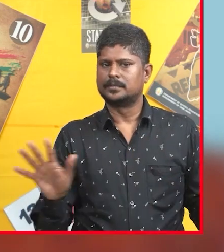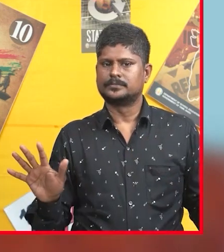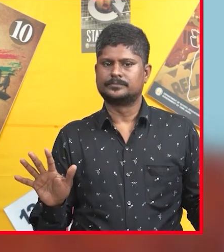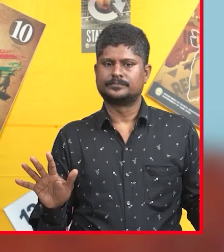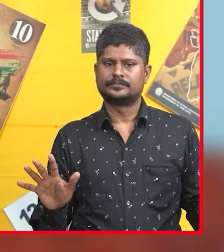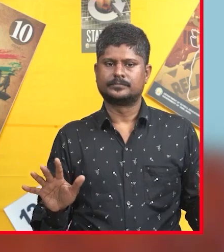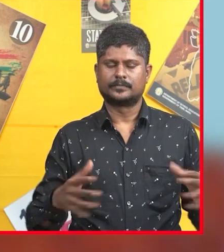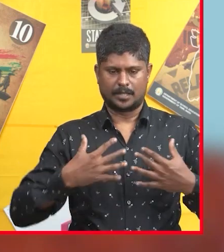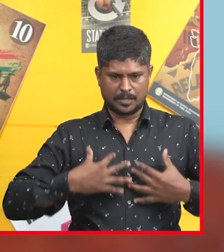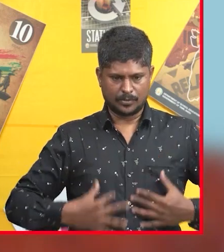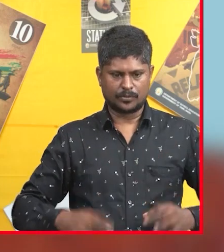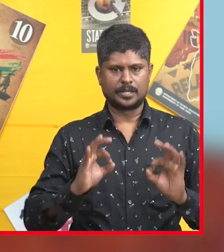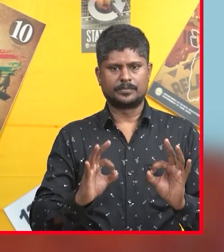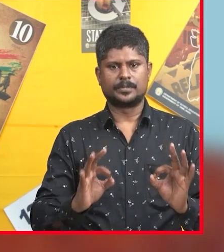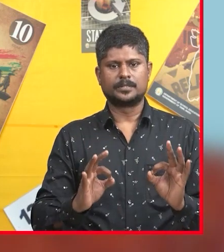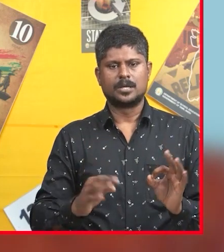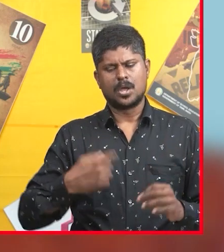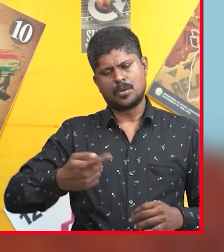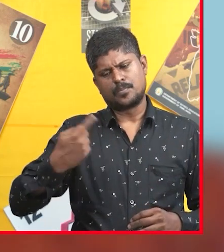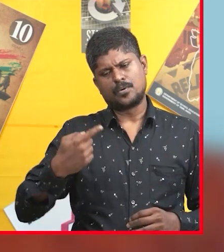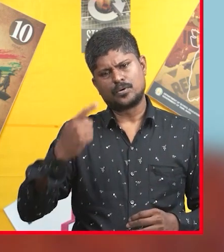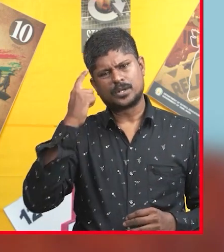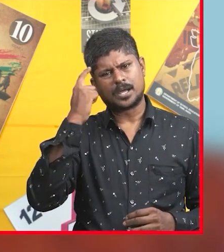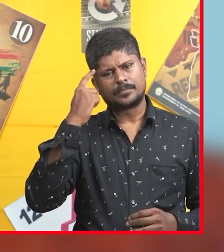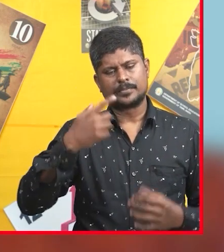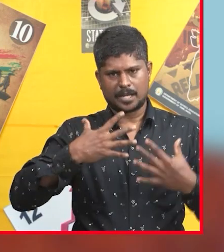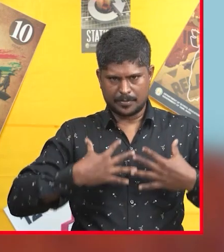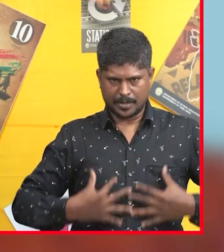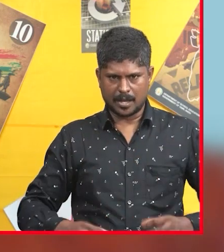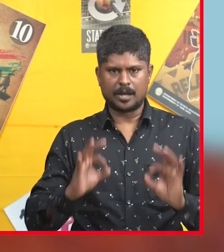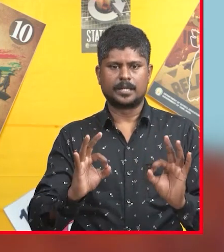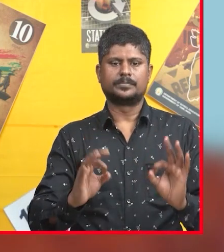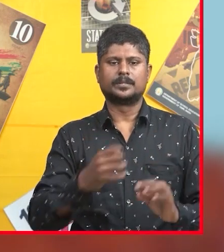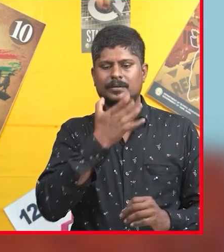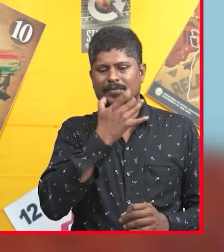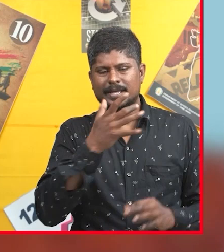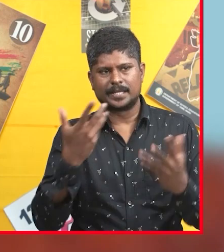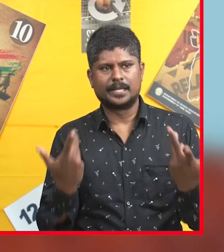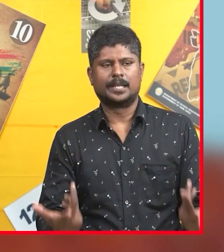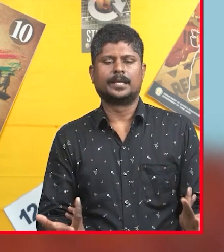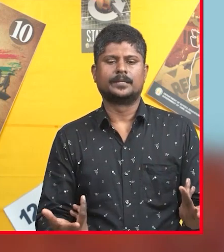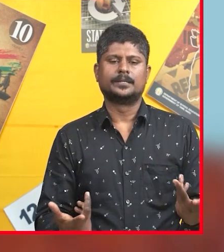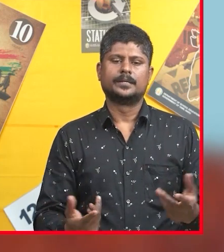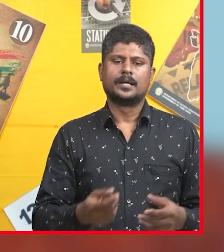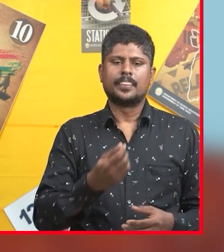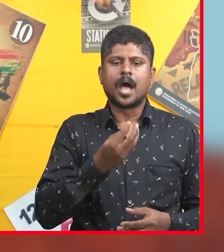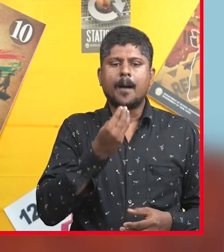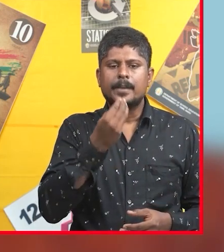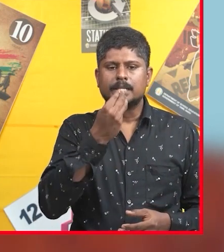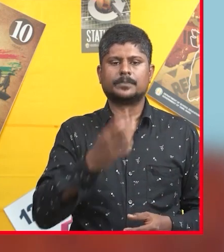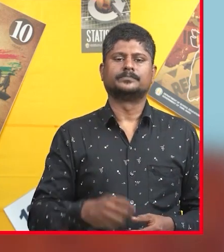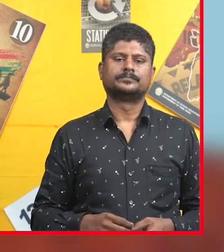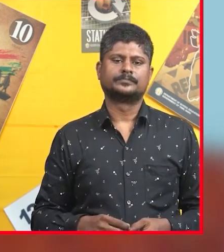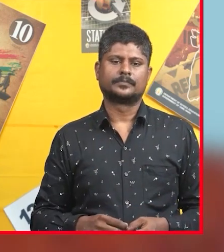இப்ப இளமையோட நான் குடிச்சேன்னா எப்பவுமே நான் இளமையோட இருக்கலாம். அப்பேற்பட்ட மகத்துவம் வாய்ந்ததுதான் அந்த அமிழ்தம்.